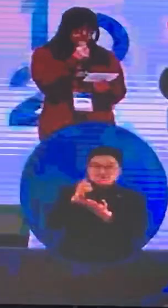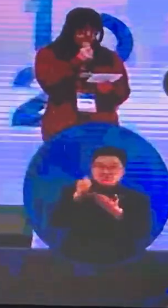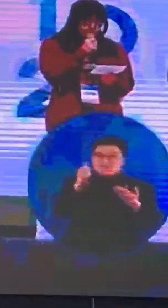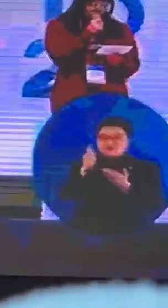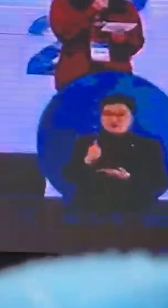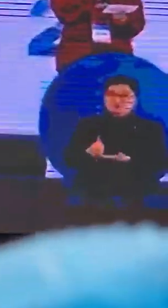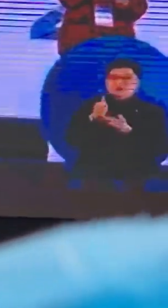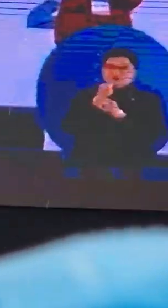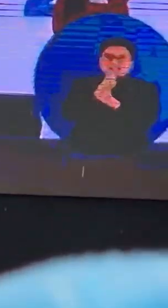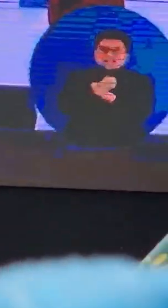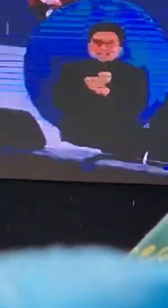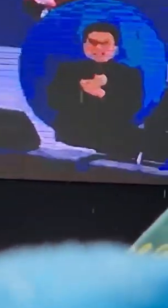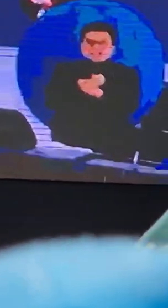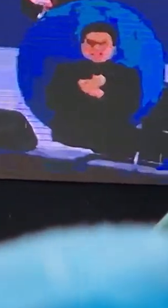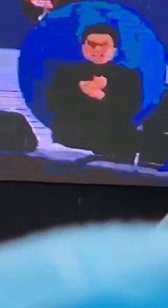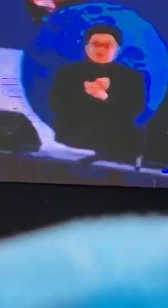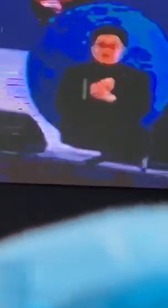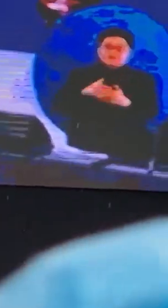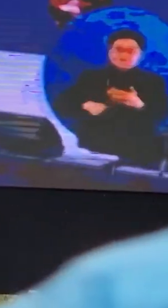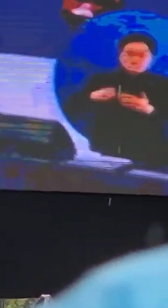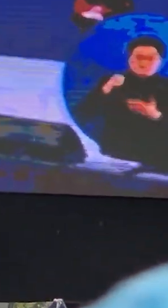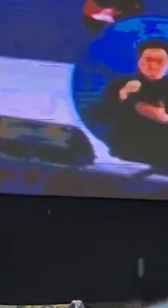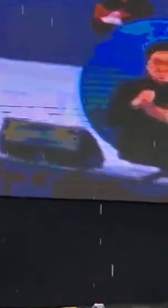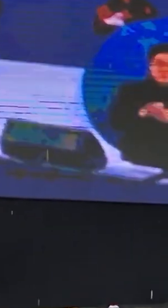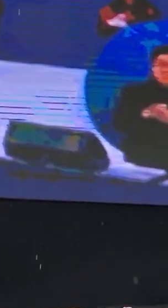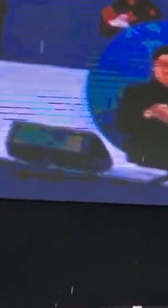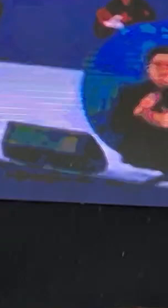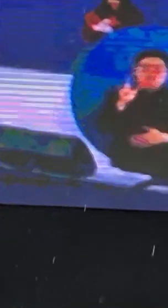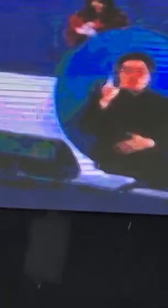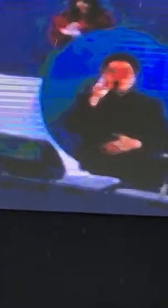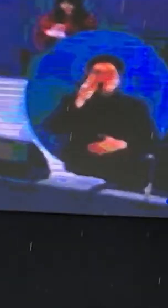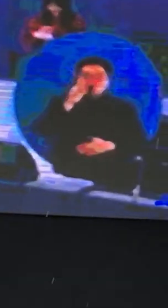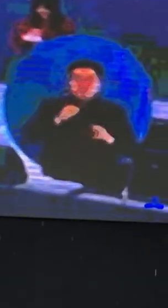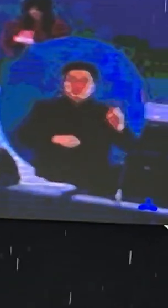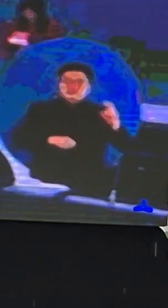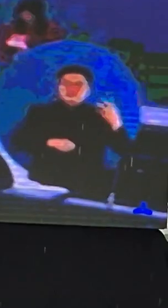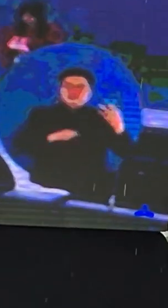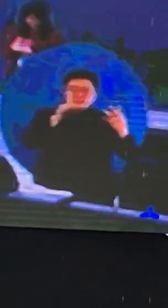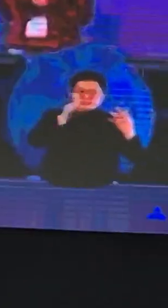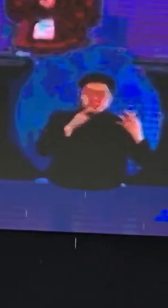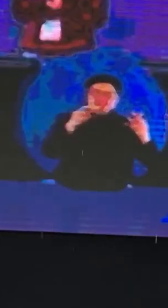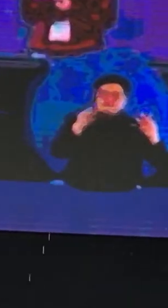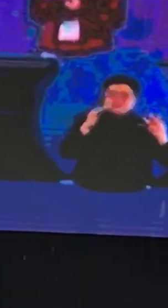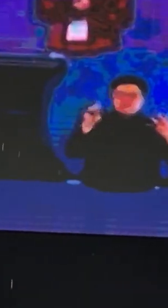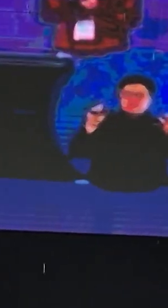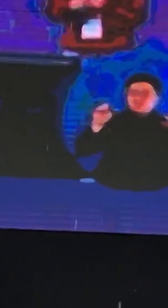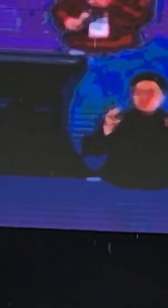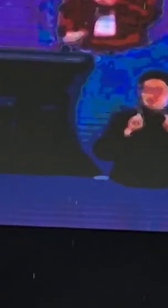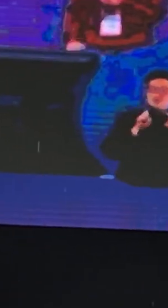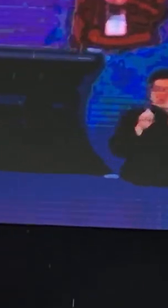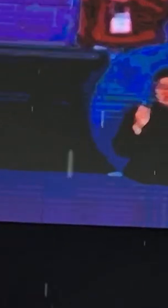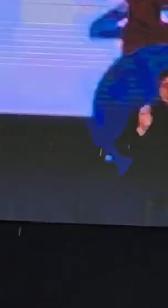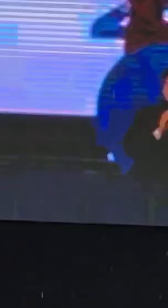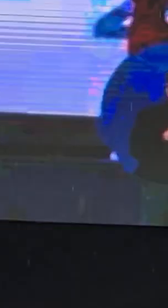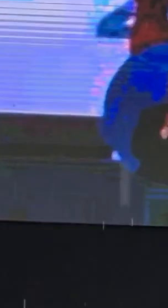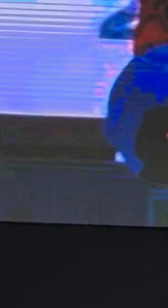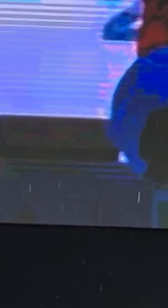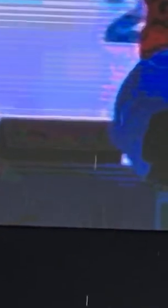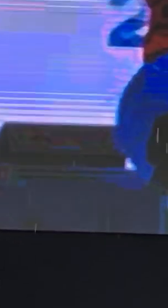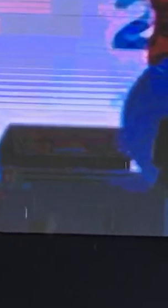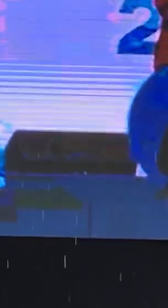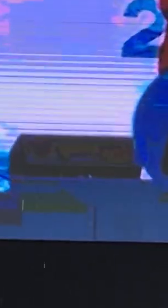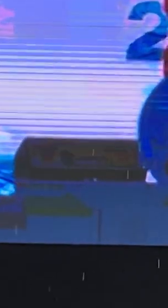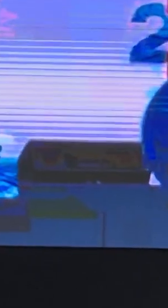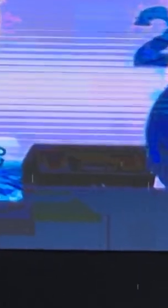여호와를 섬기겠노라 하니. 여호수아 24장 14절에서 15절 말씀. 예수께서 이르시되